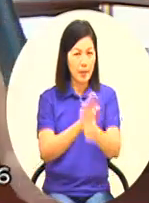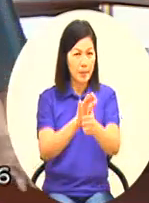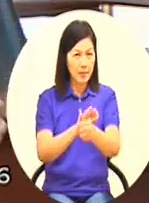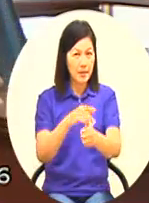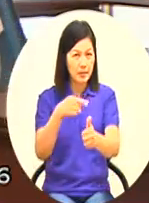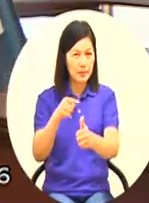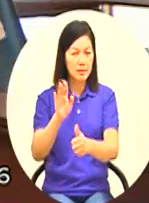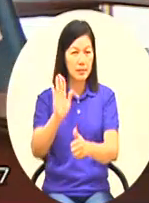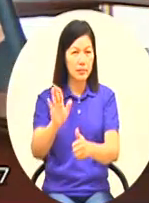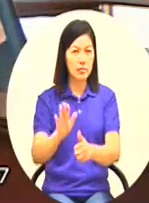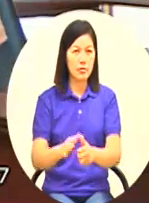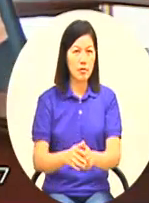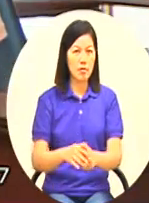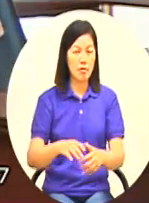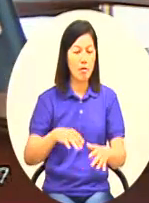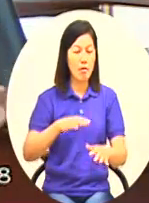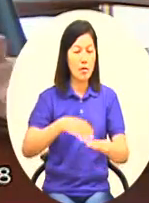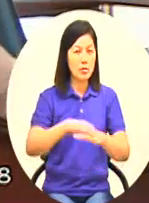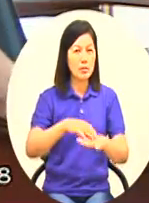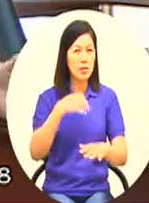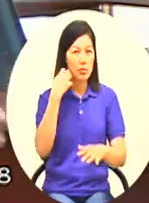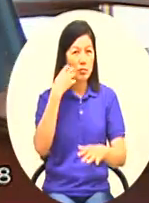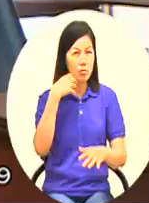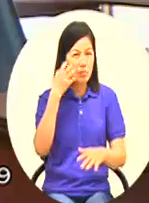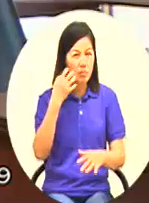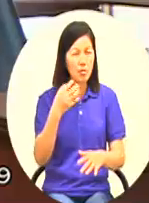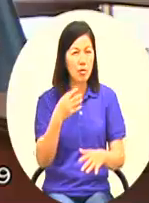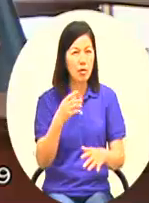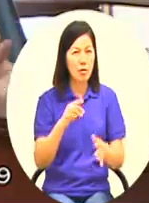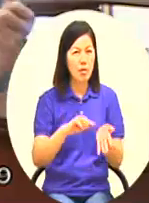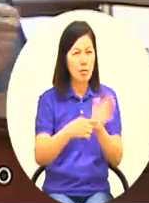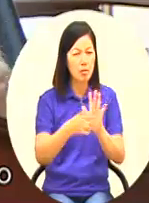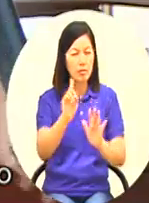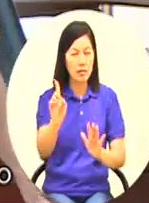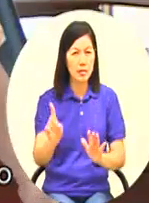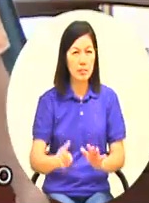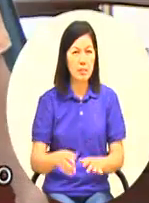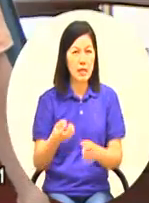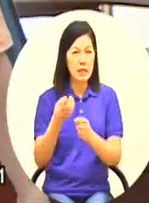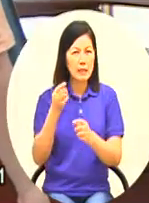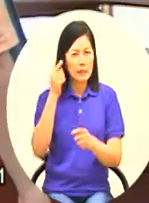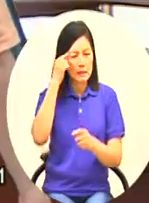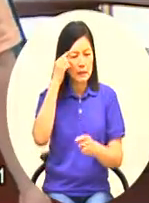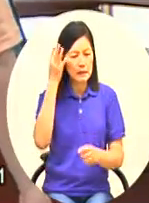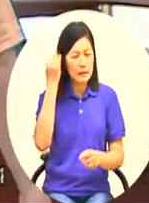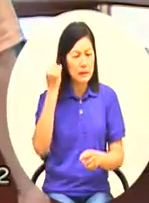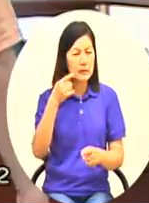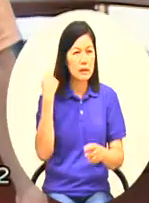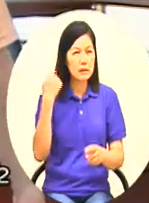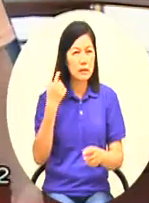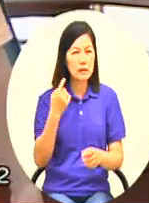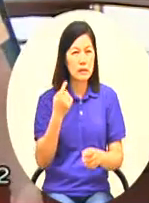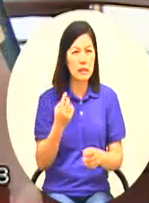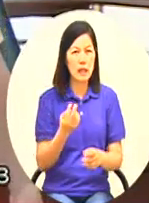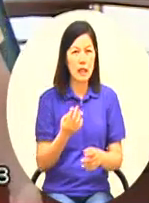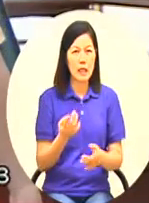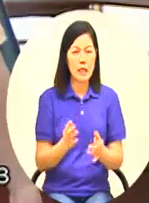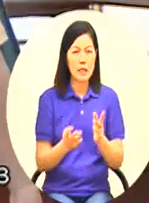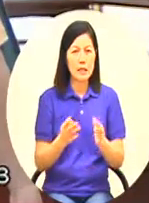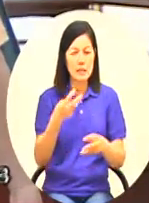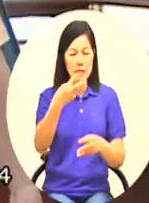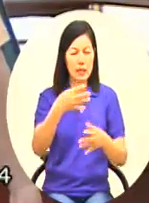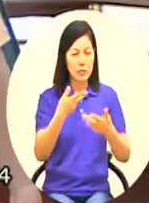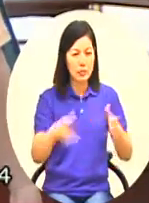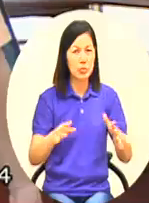到底伊成果是安怎？因为前两天啊，咱去看到吼、哦，三道路要跟你冒烟嘛。但是最辛